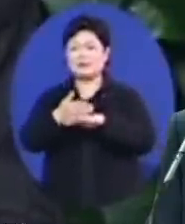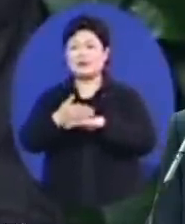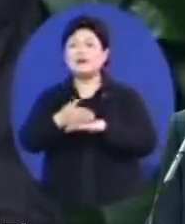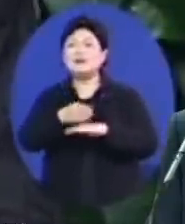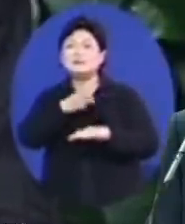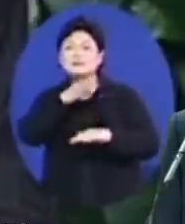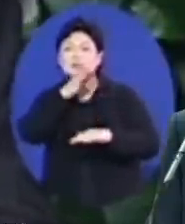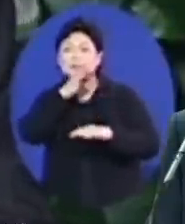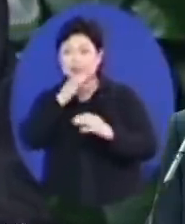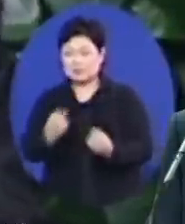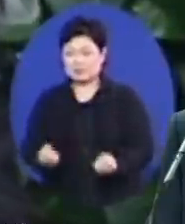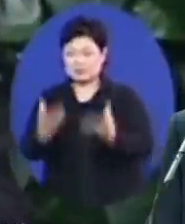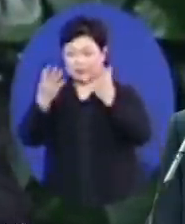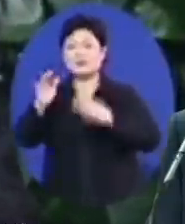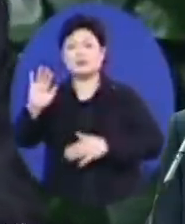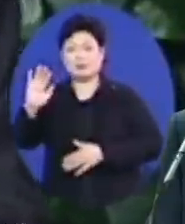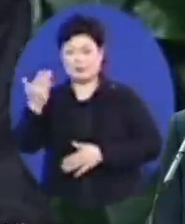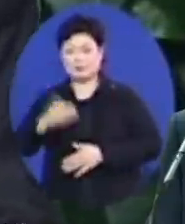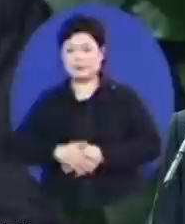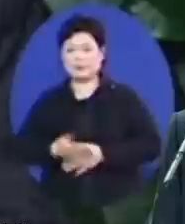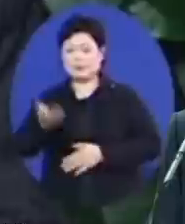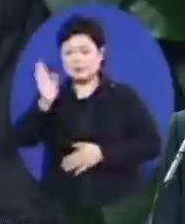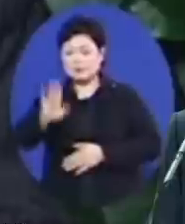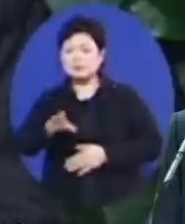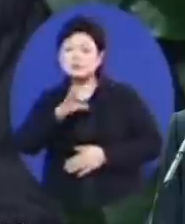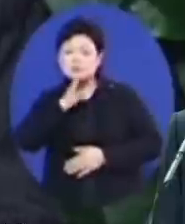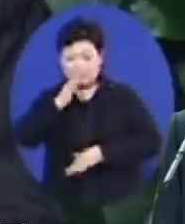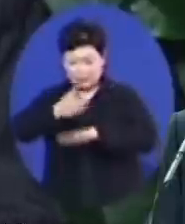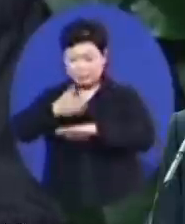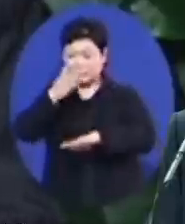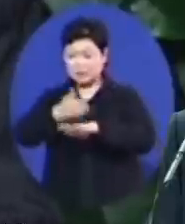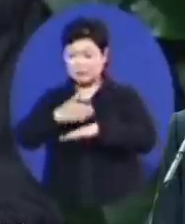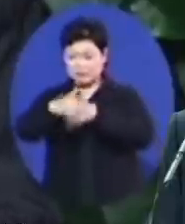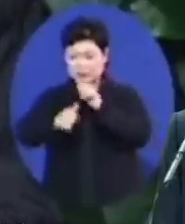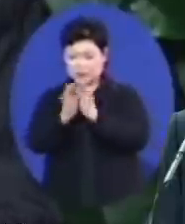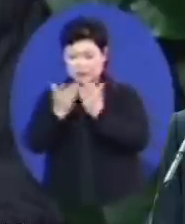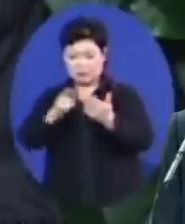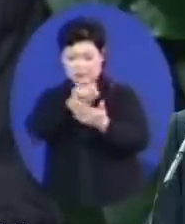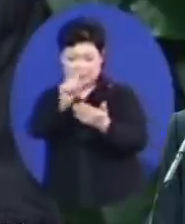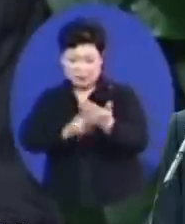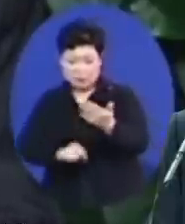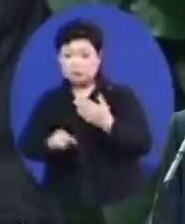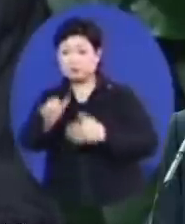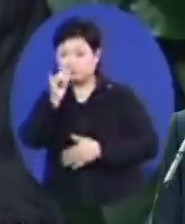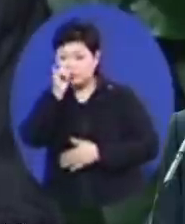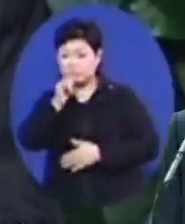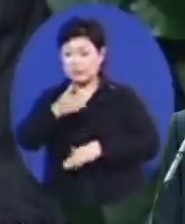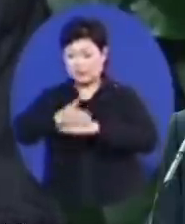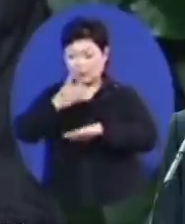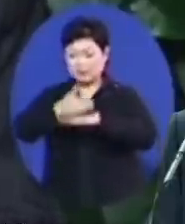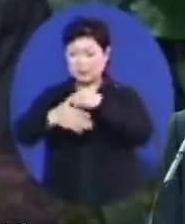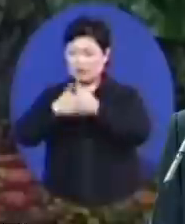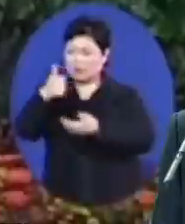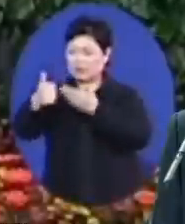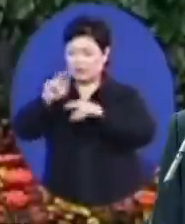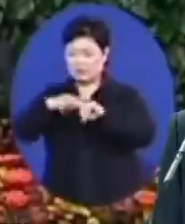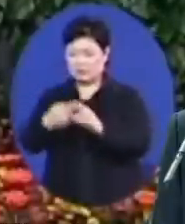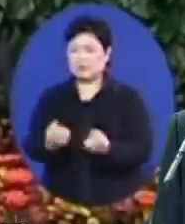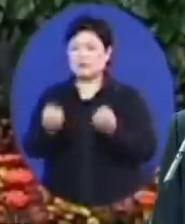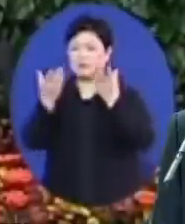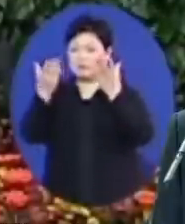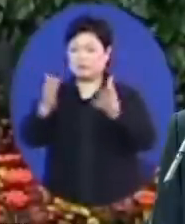설기를 특별히 가지게 된 것입니다. 그러나 사실은 감사는 성경에 기록되어 있습니다. 감사로 하나님께 제사를